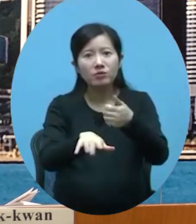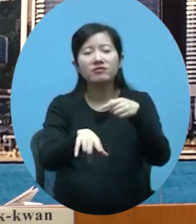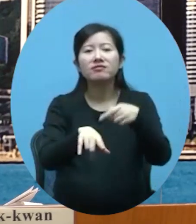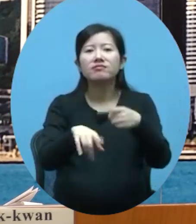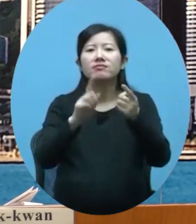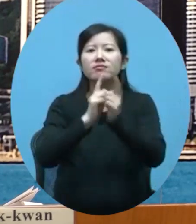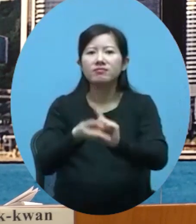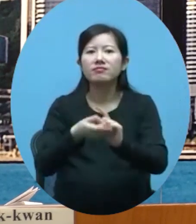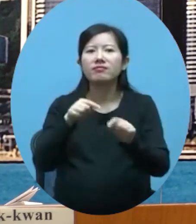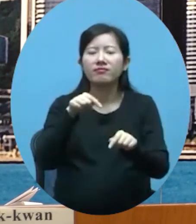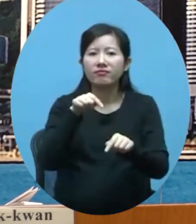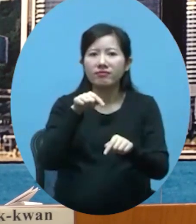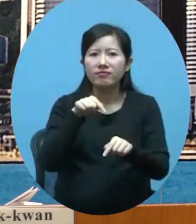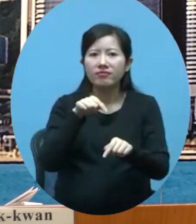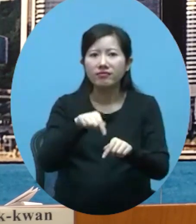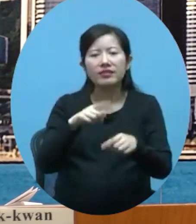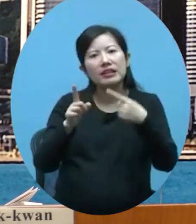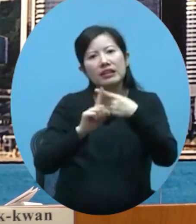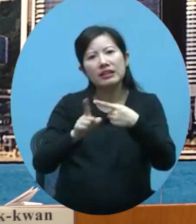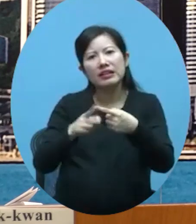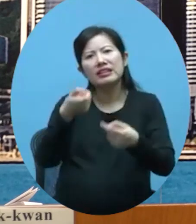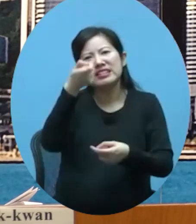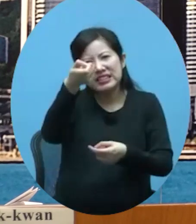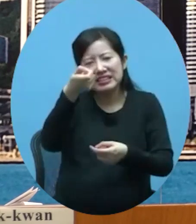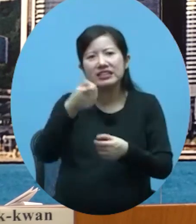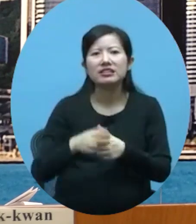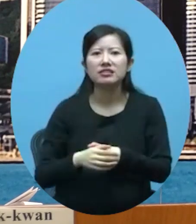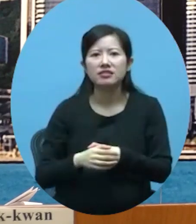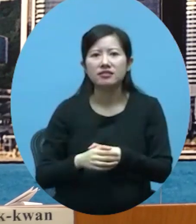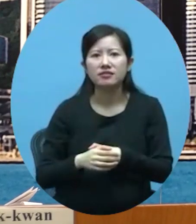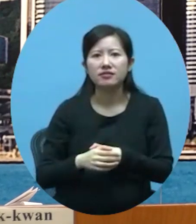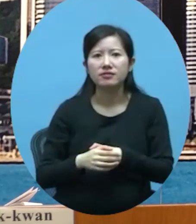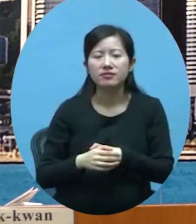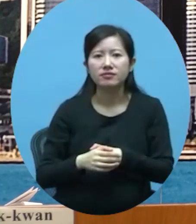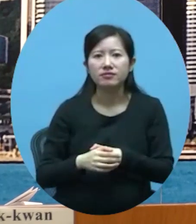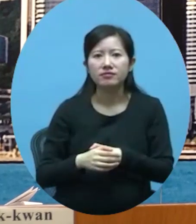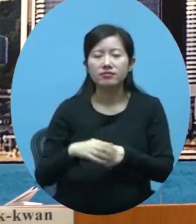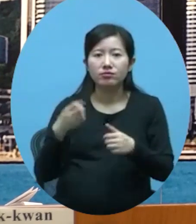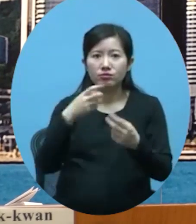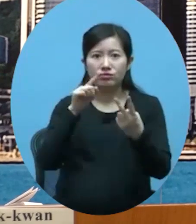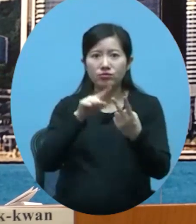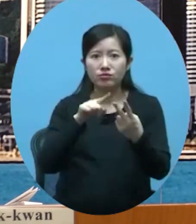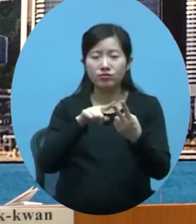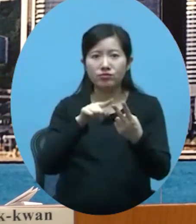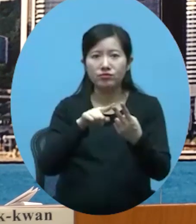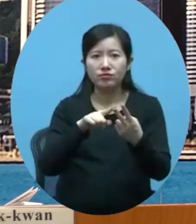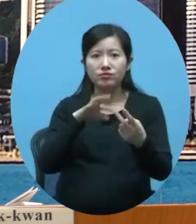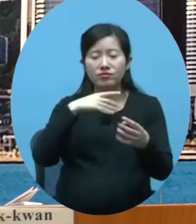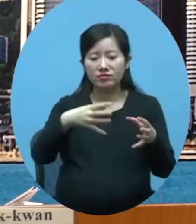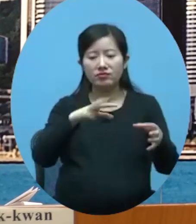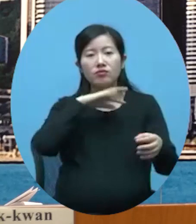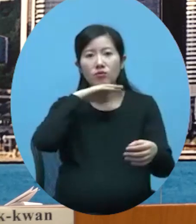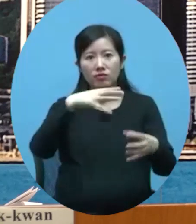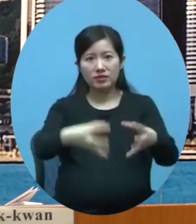令到它起碼上機的時候風險就減到最低那當然第二個就是他們入住了健康檢心的時候